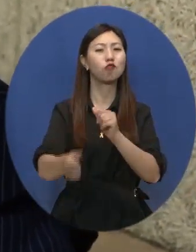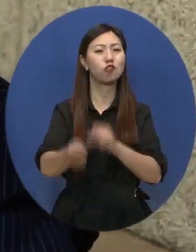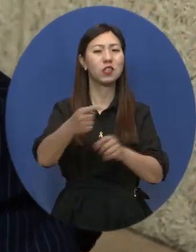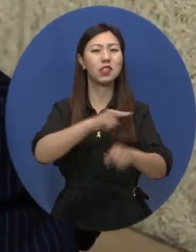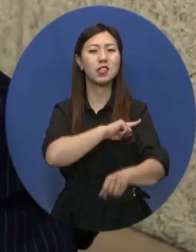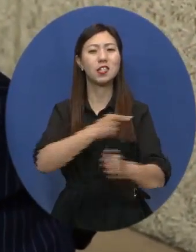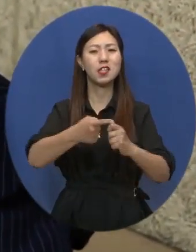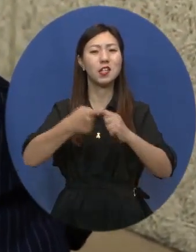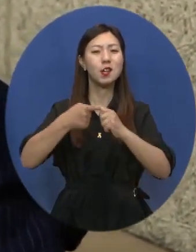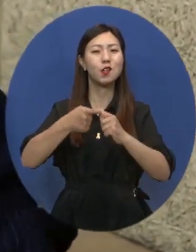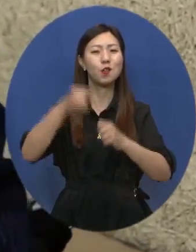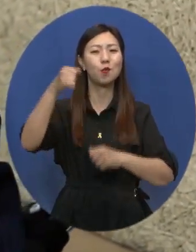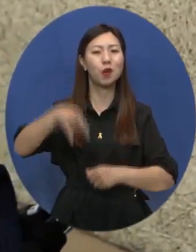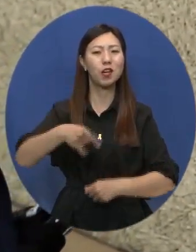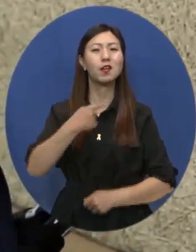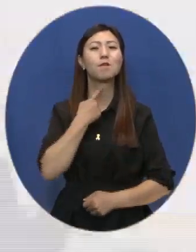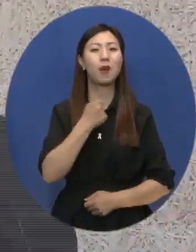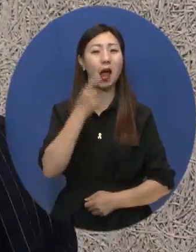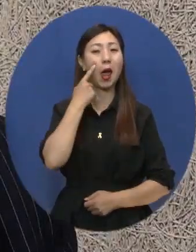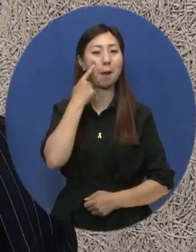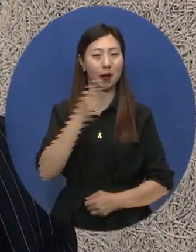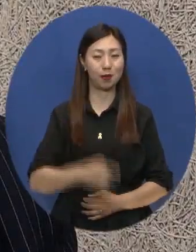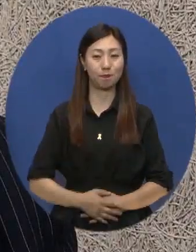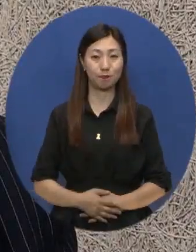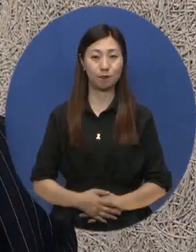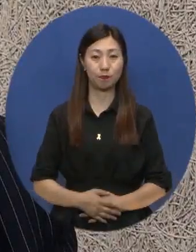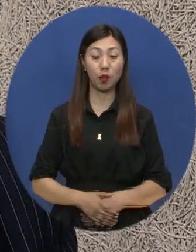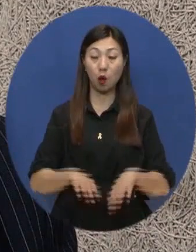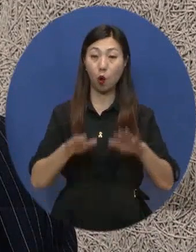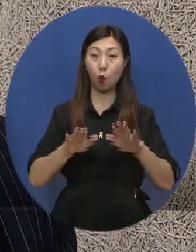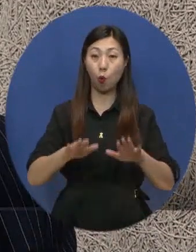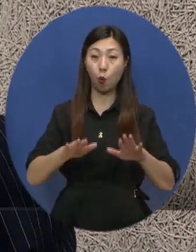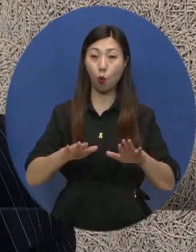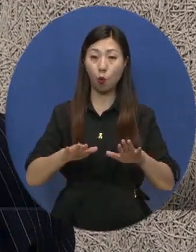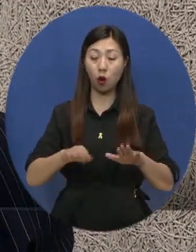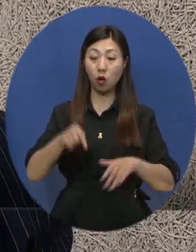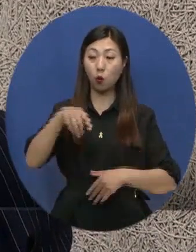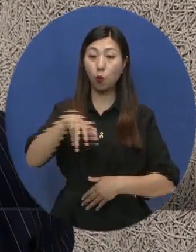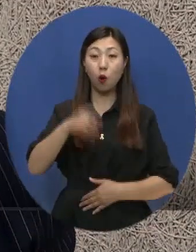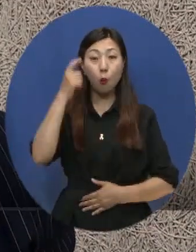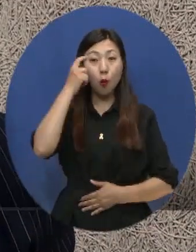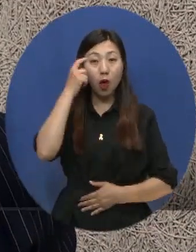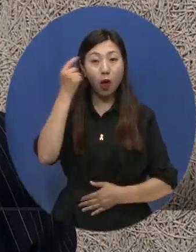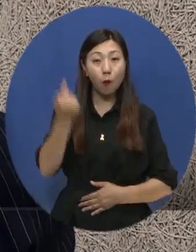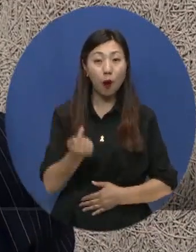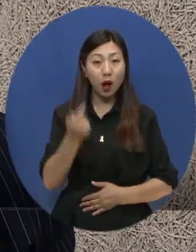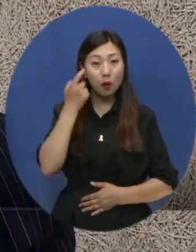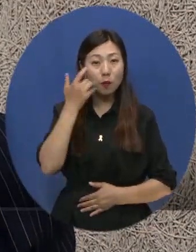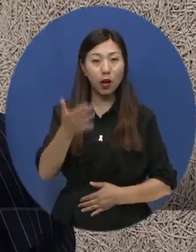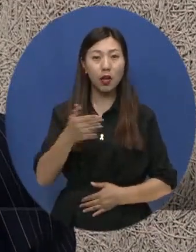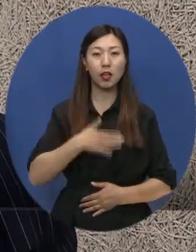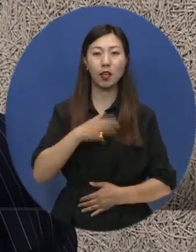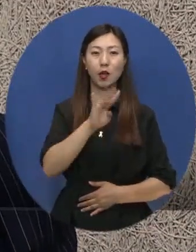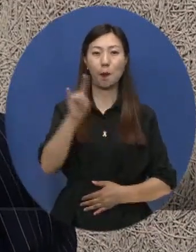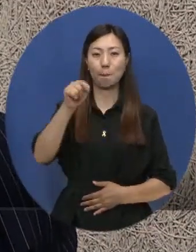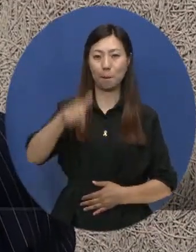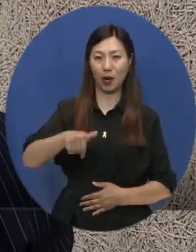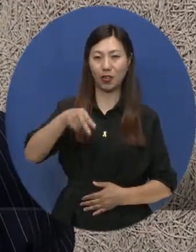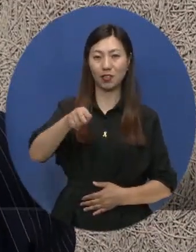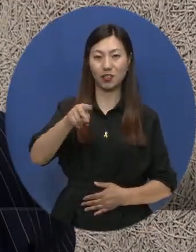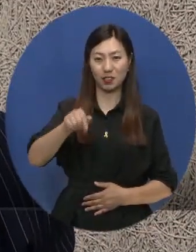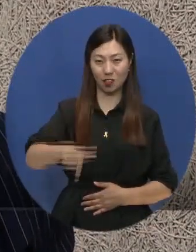외모도 이쁘게 하고. 오늘 이곳에는 어떤 일로 오신 거예요? 백성예대에서